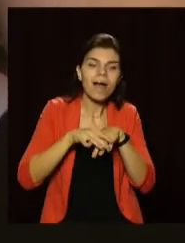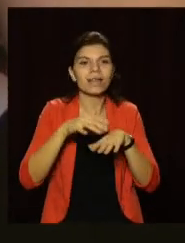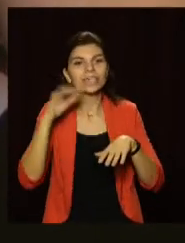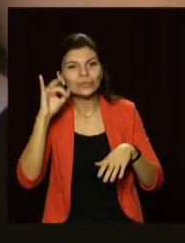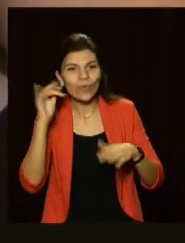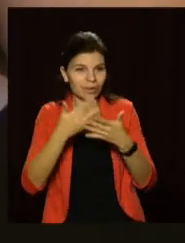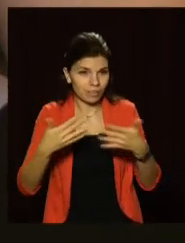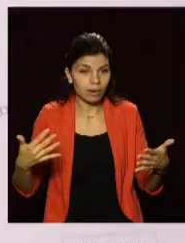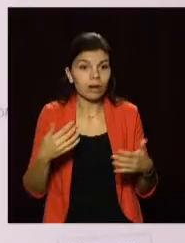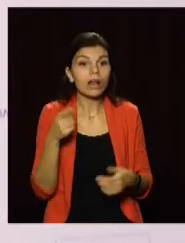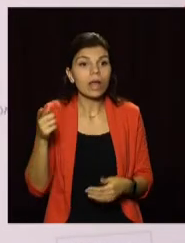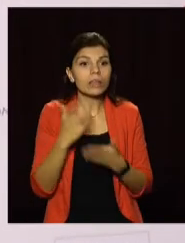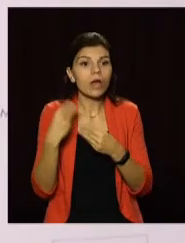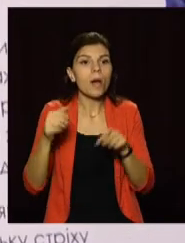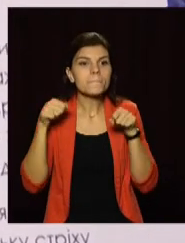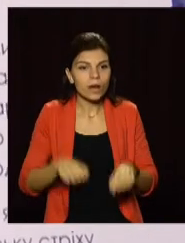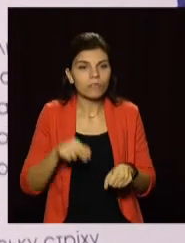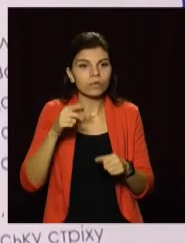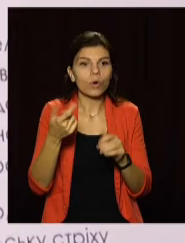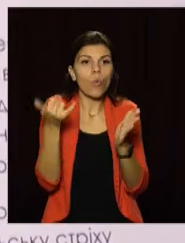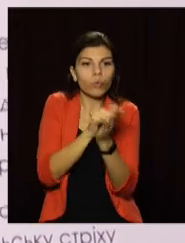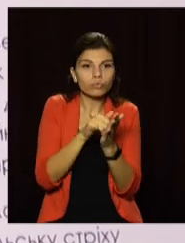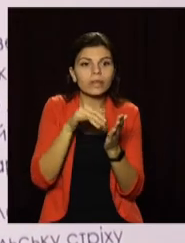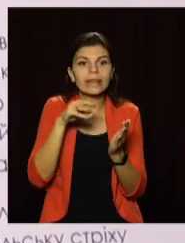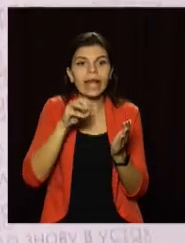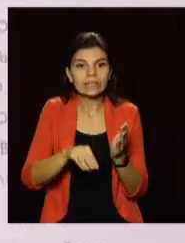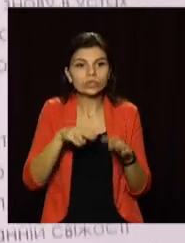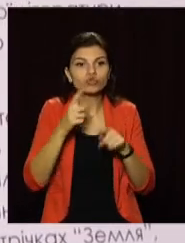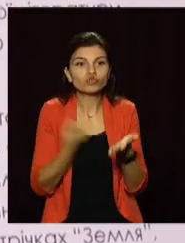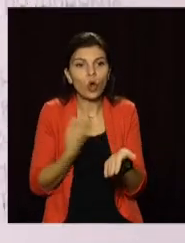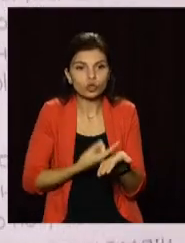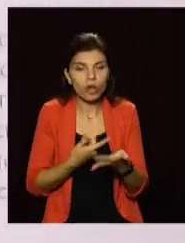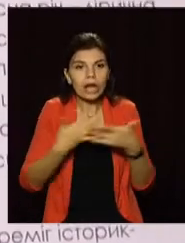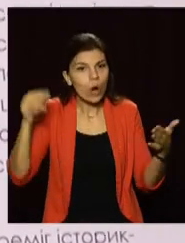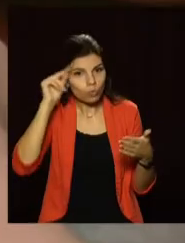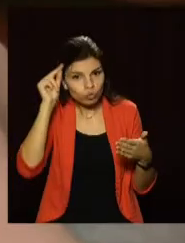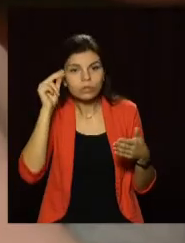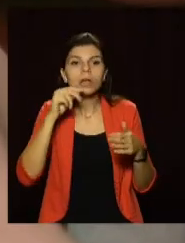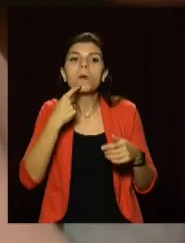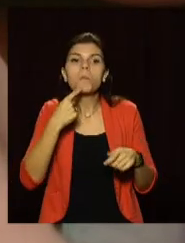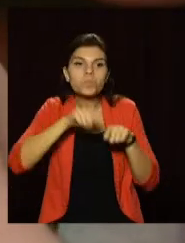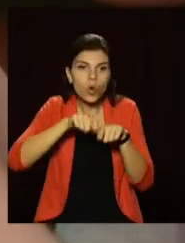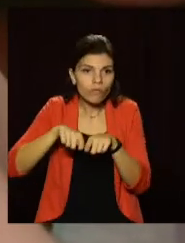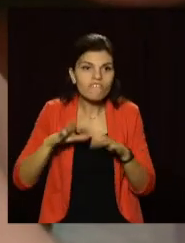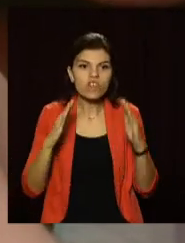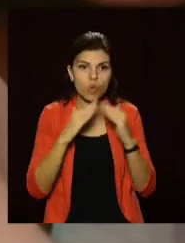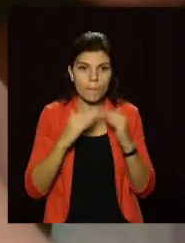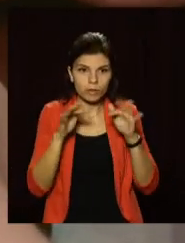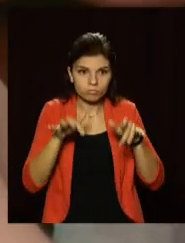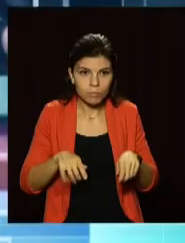того, учасникам нададуть право додатково завантажити тестові зошити з усіх навчальних предметів та пройти тестування вдома.